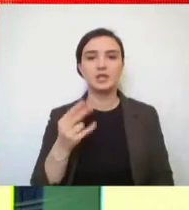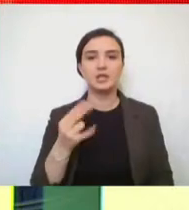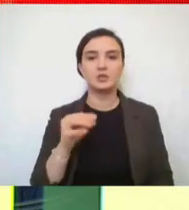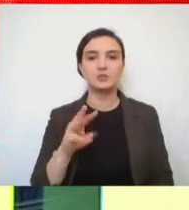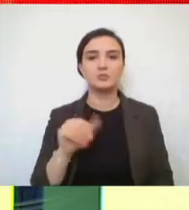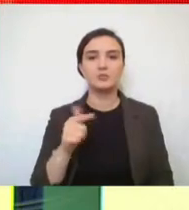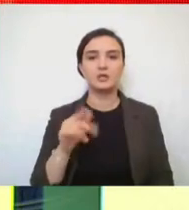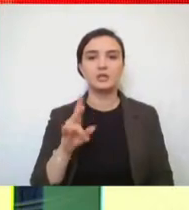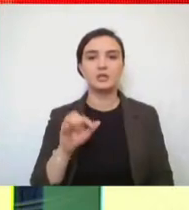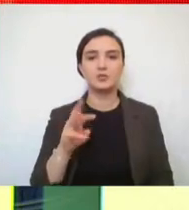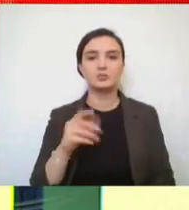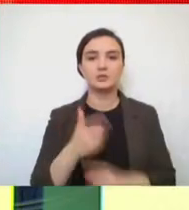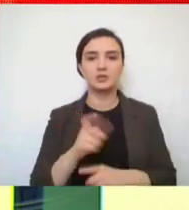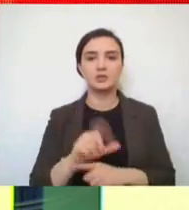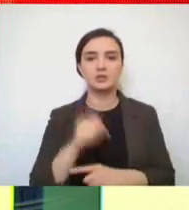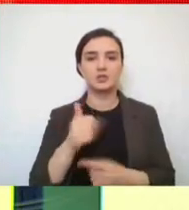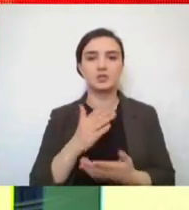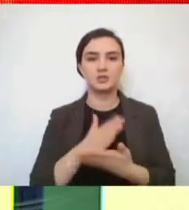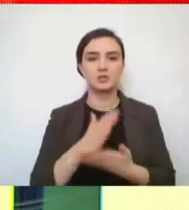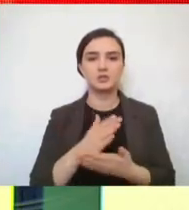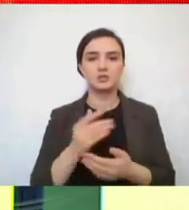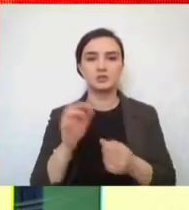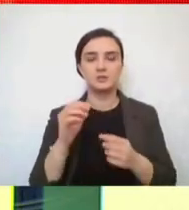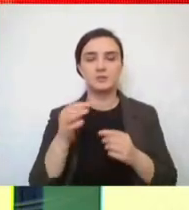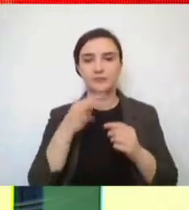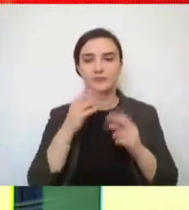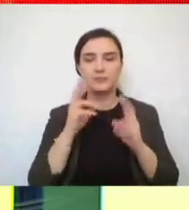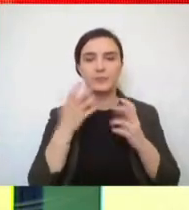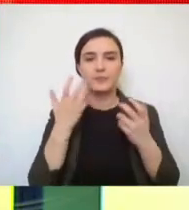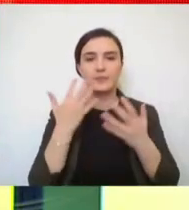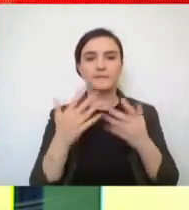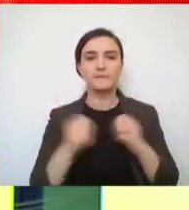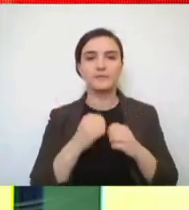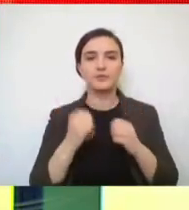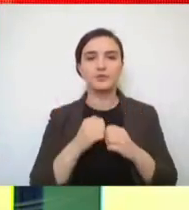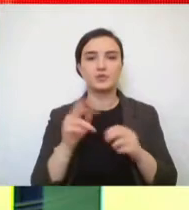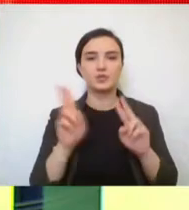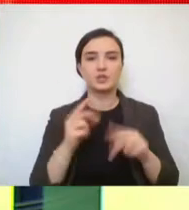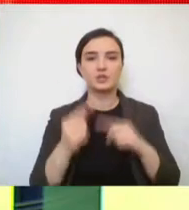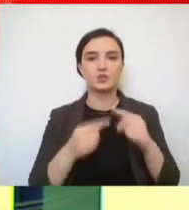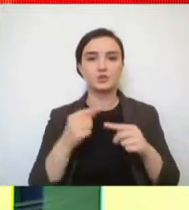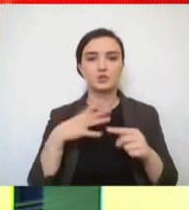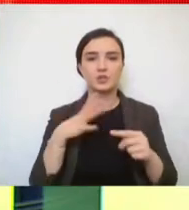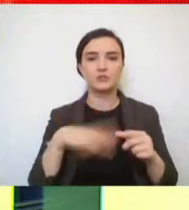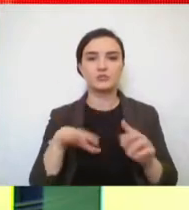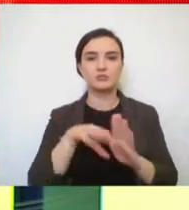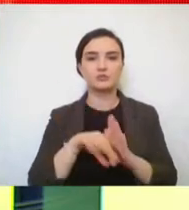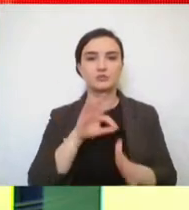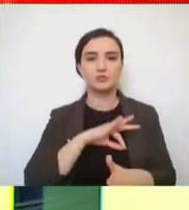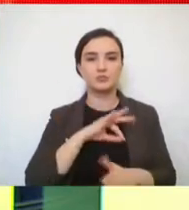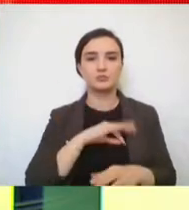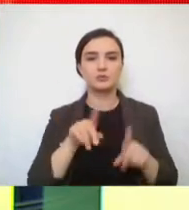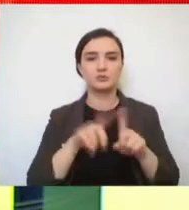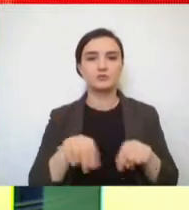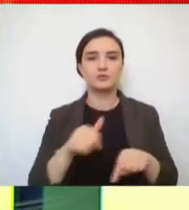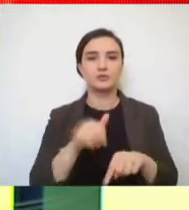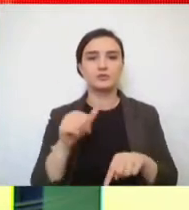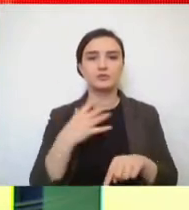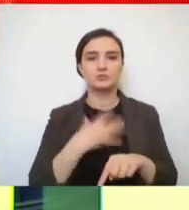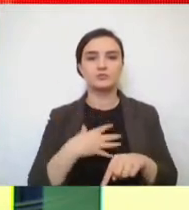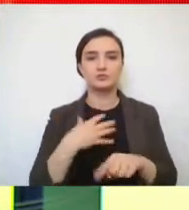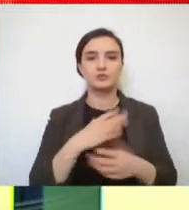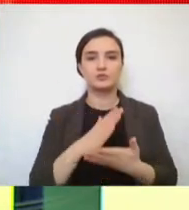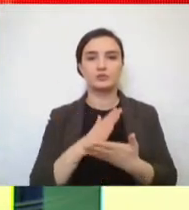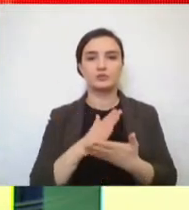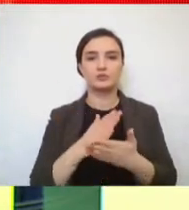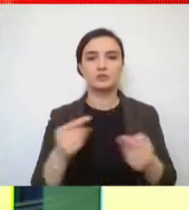კარგი წყარო არის ჩირები, რომელიც ტრადიციული პროდუქტია საქართველოში და გამოიყენეთ. ისევე როგორც მნიშვნელოვანია